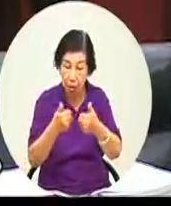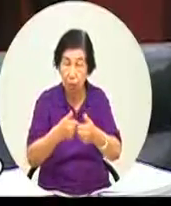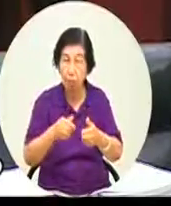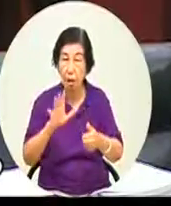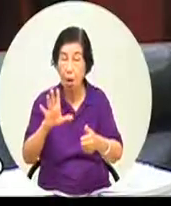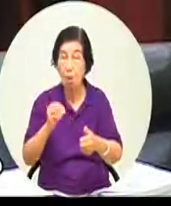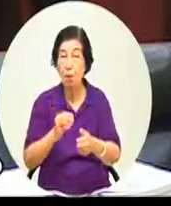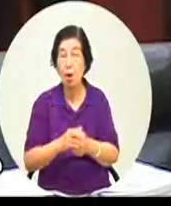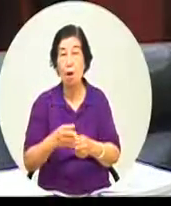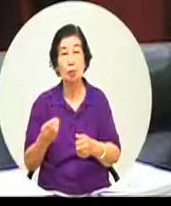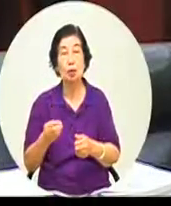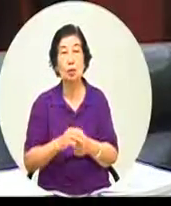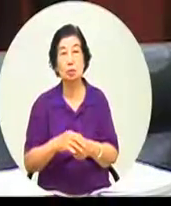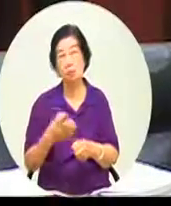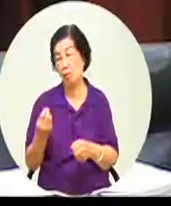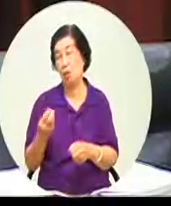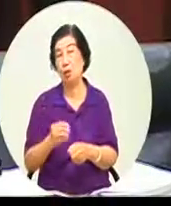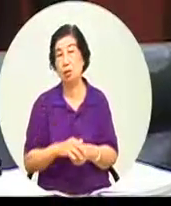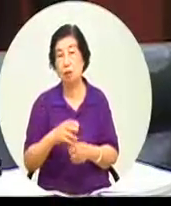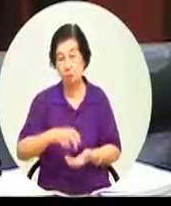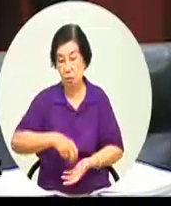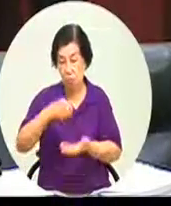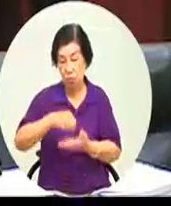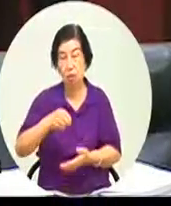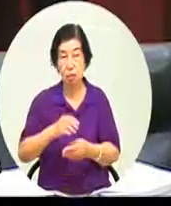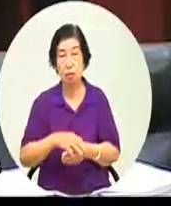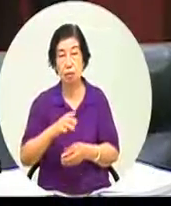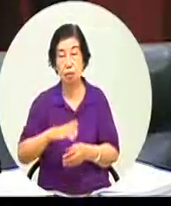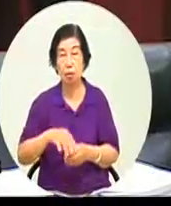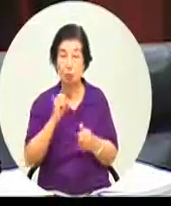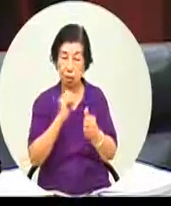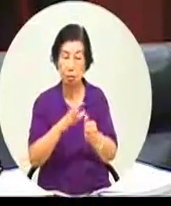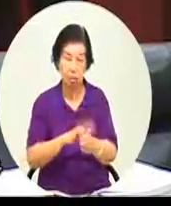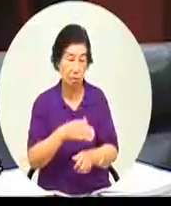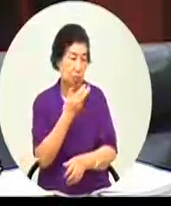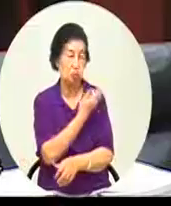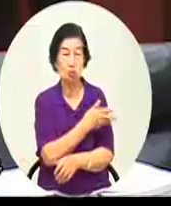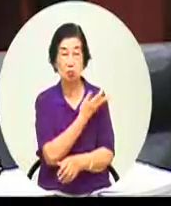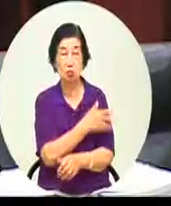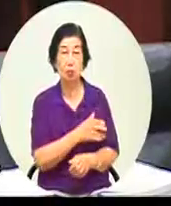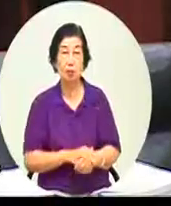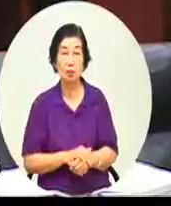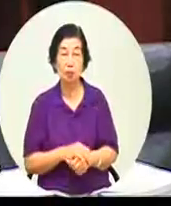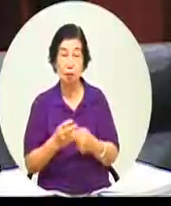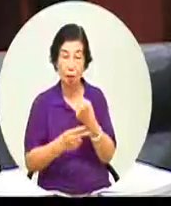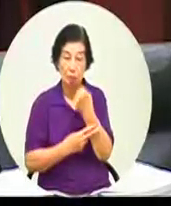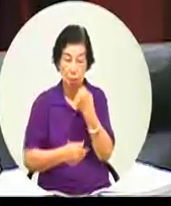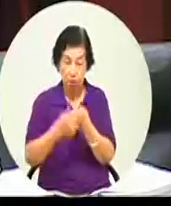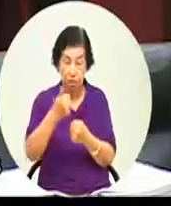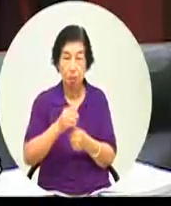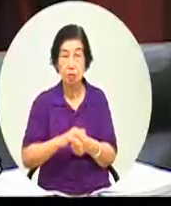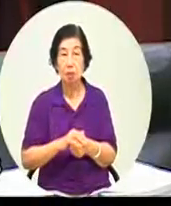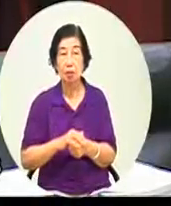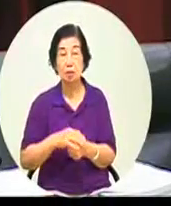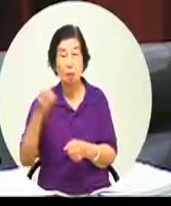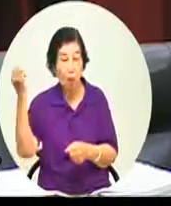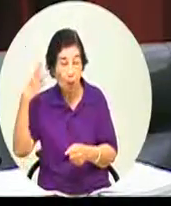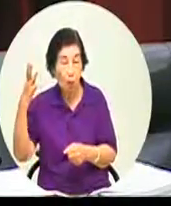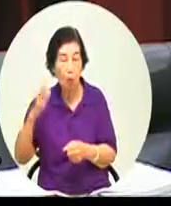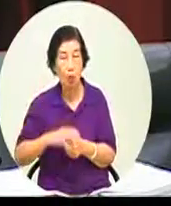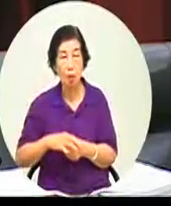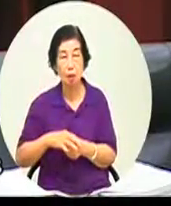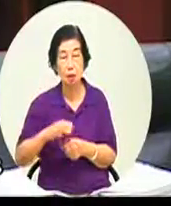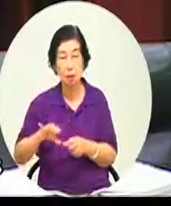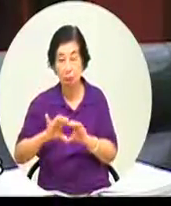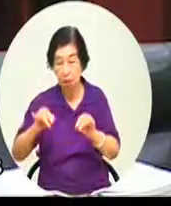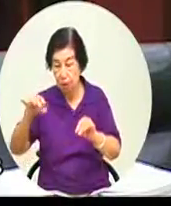甲建议安尼个，伊嘛是无要插伊啦。但是里长他的讯息也是地方给他的啦，所以里长也